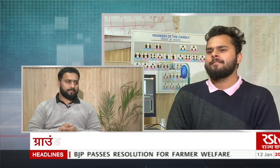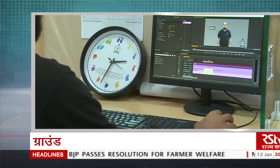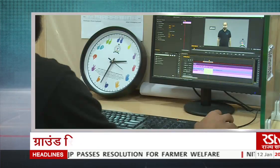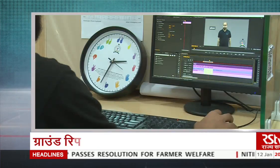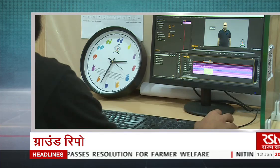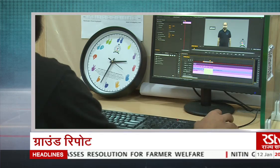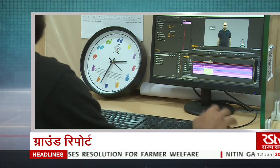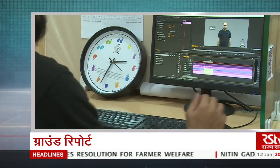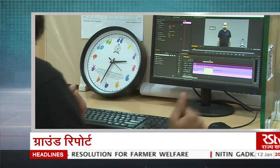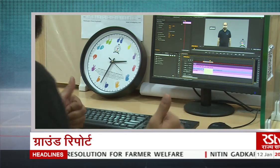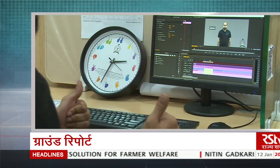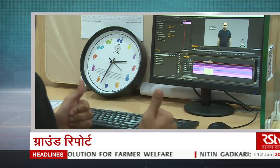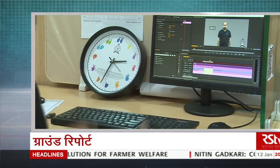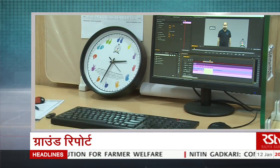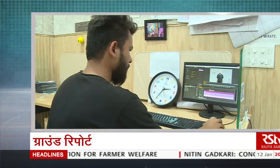है।